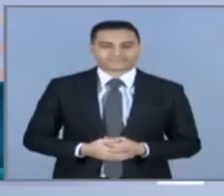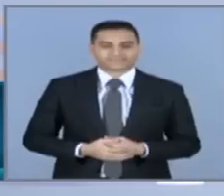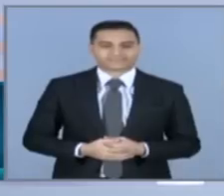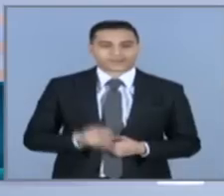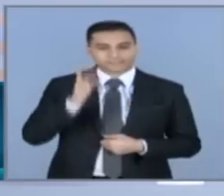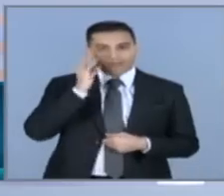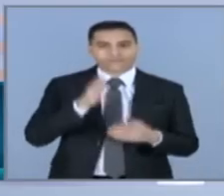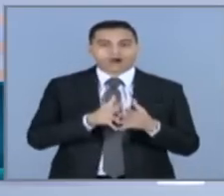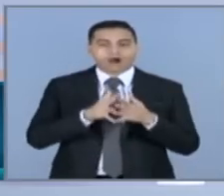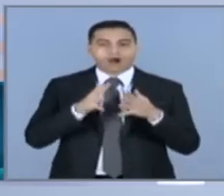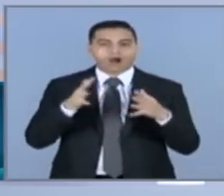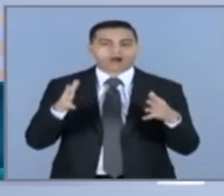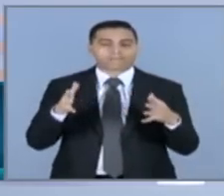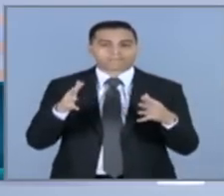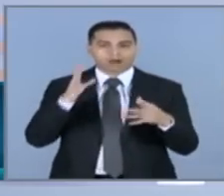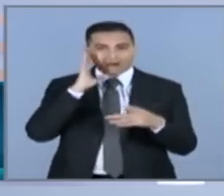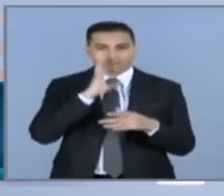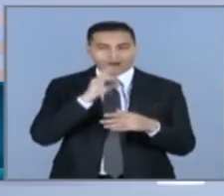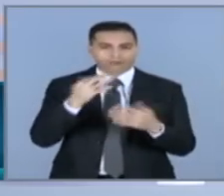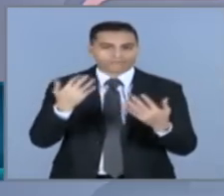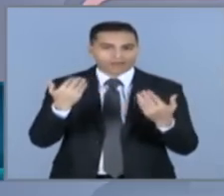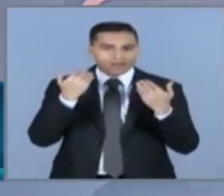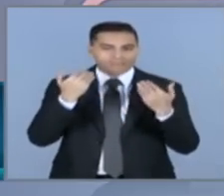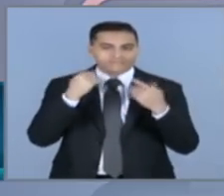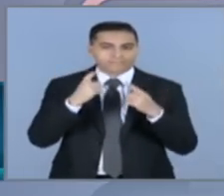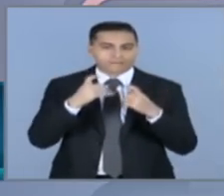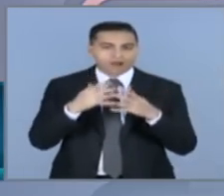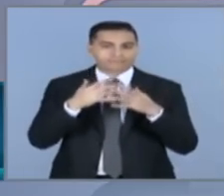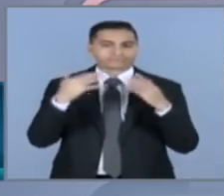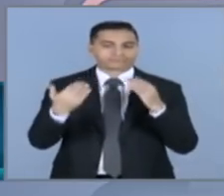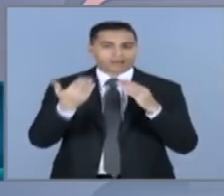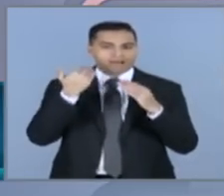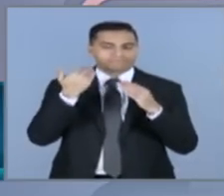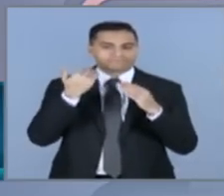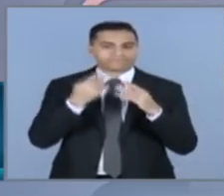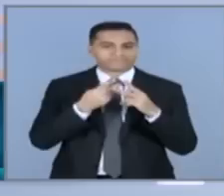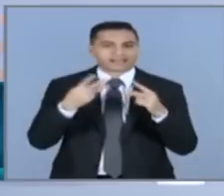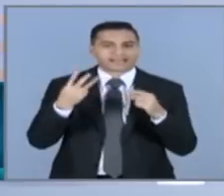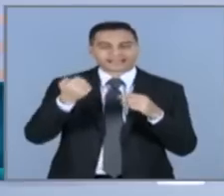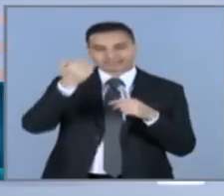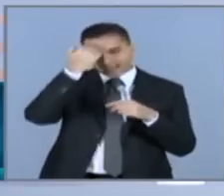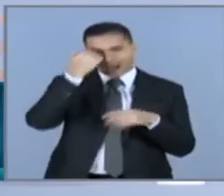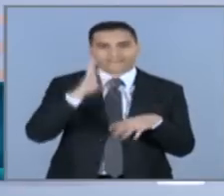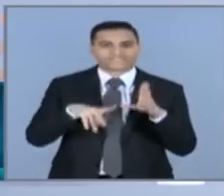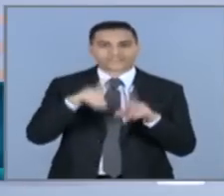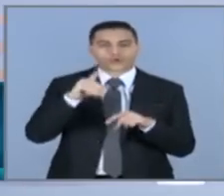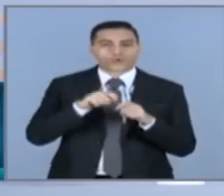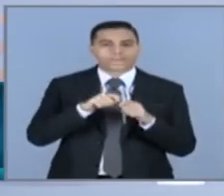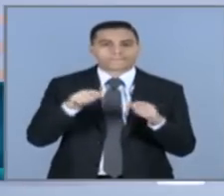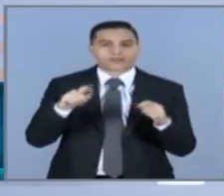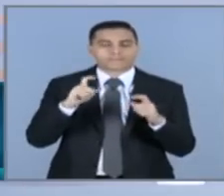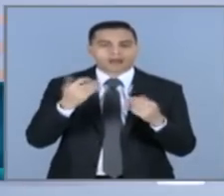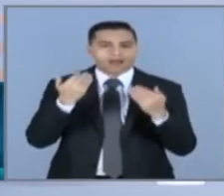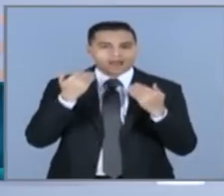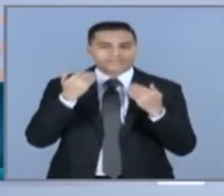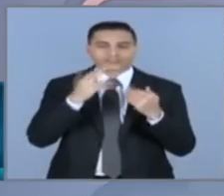من أكبر خزانات المياه الجوفية، فيها 30,000 كيلومتر مكعب من